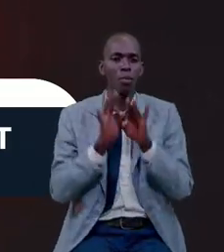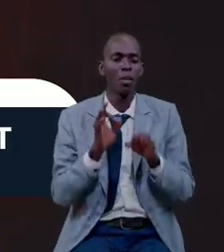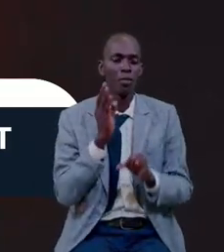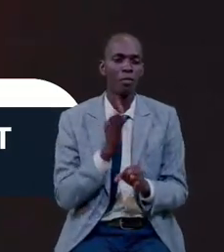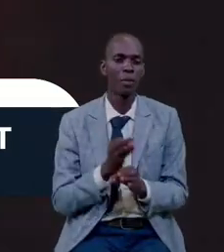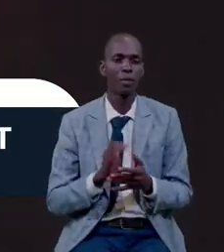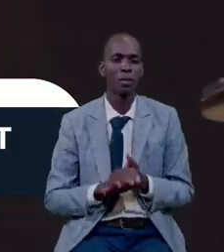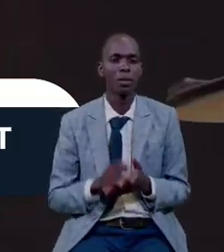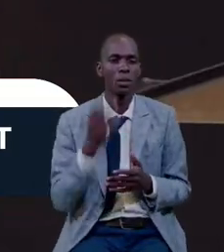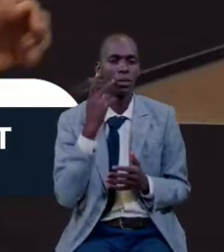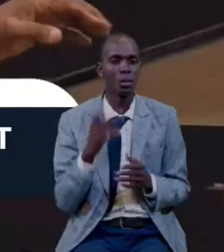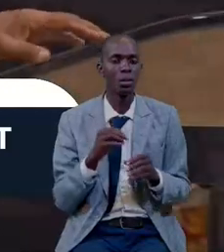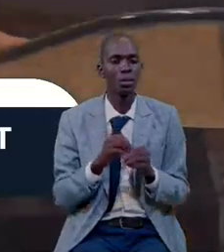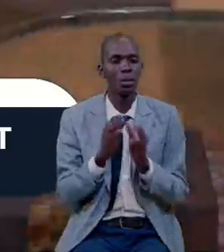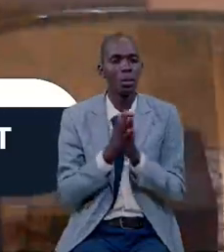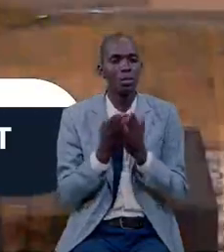essentielle. Nous allons voir